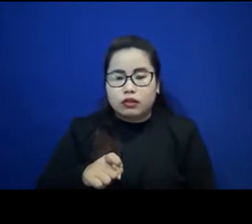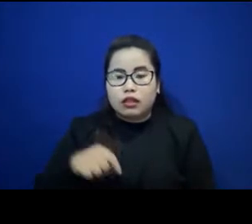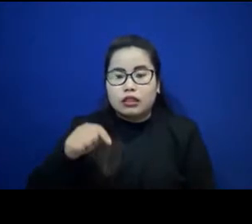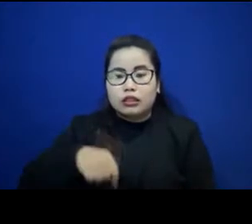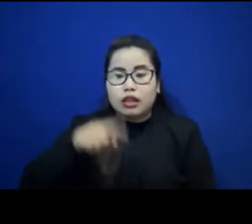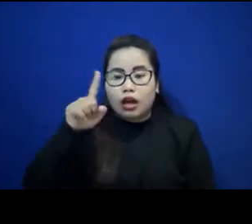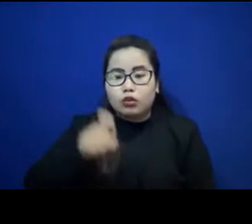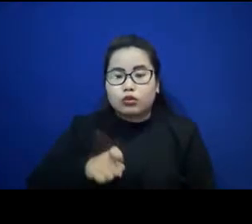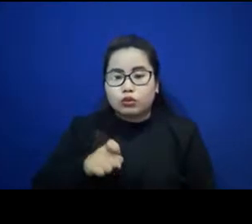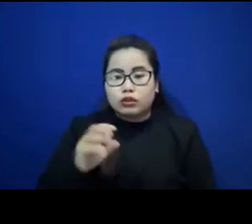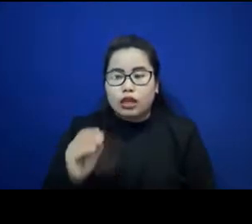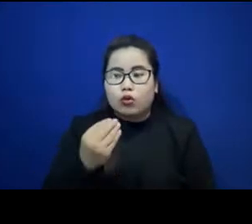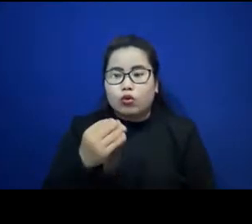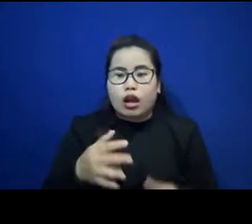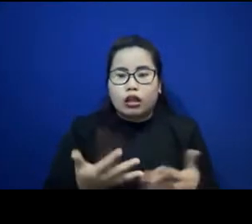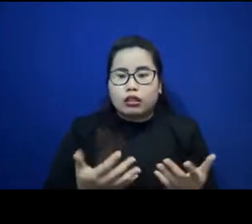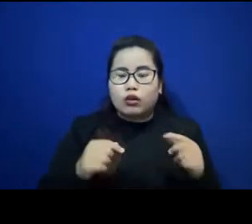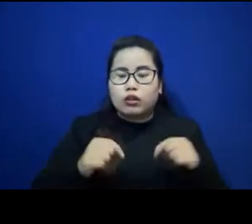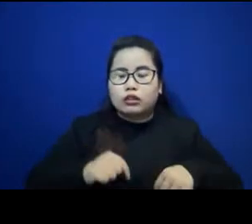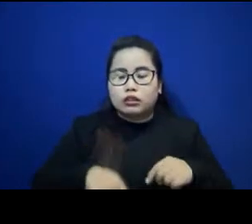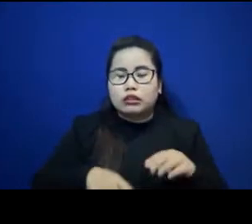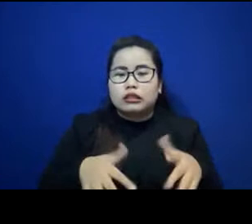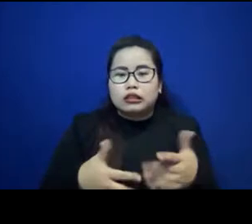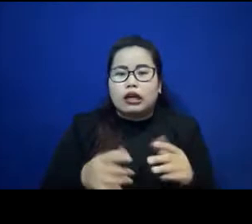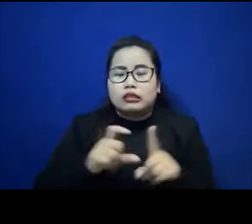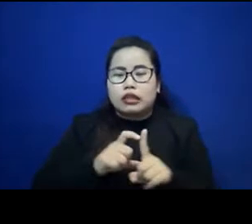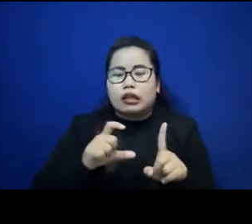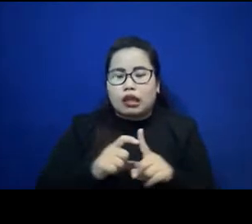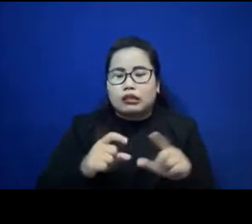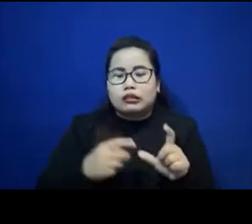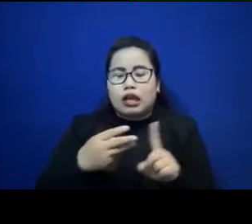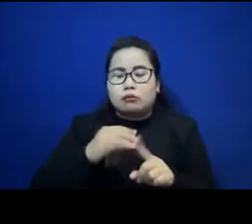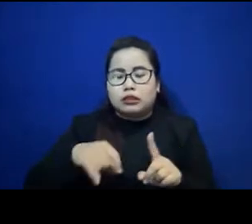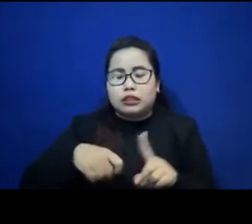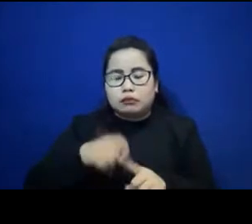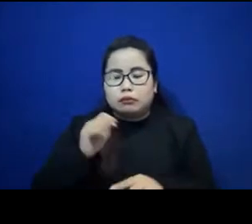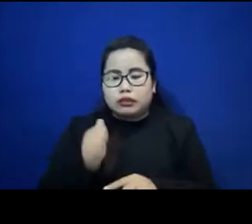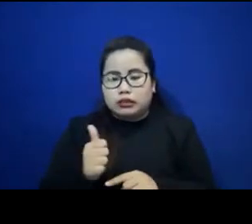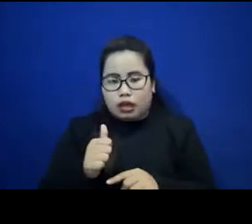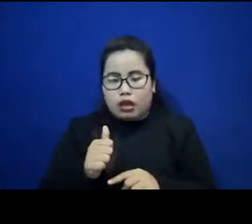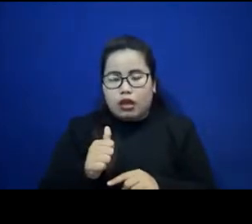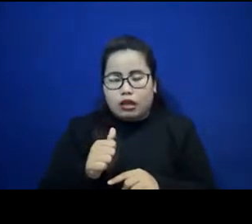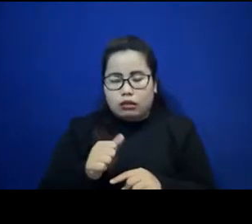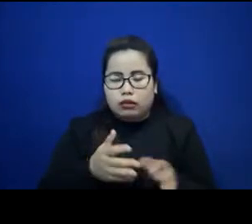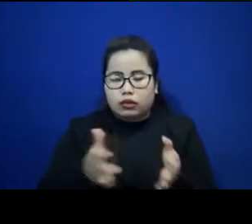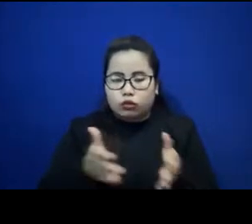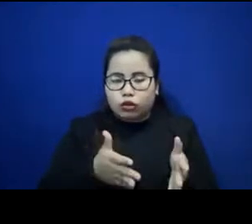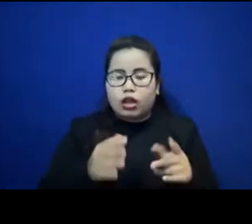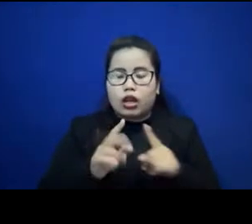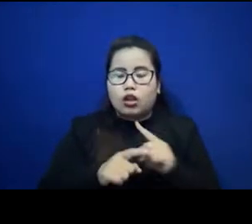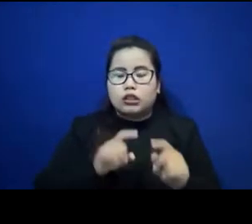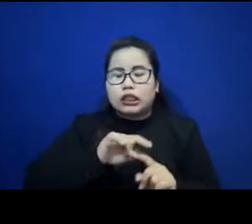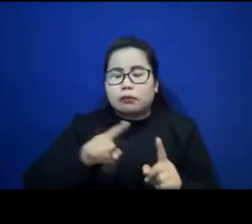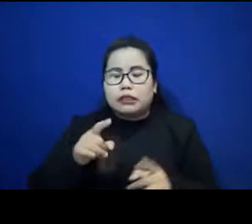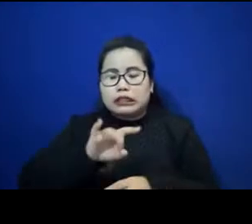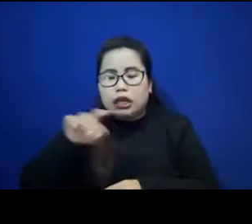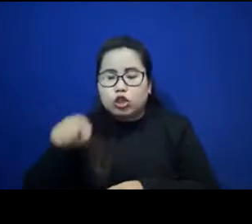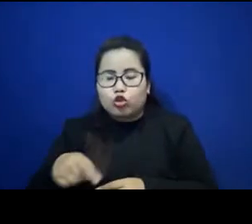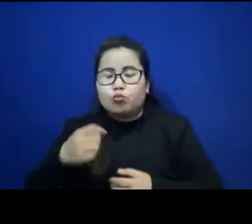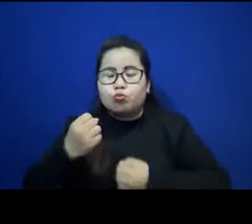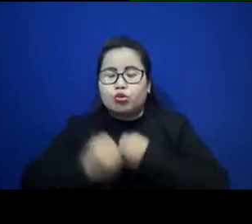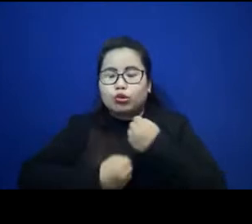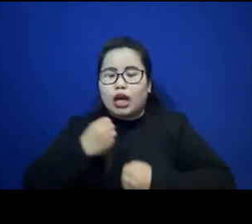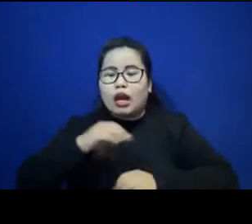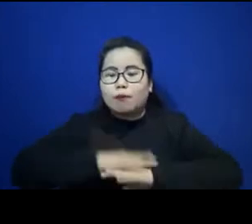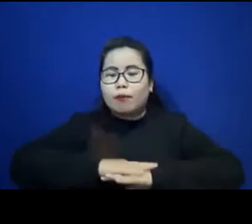diakui dan di supaya data subjeknya bisa mengakses ini tapi terasa perusahaan parfum juga tetap harus berhati-hati jangan sampai